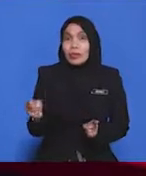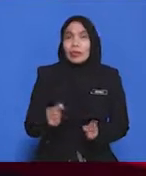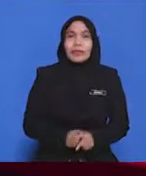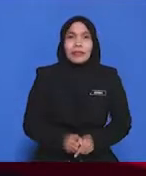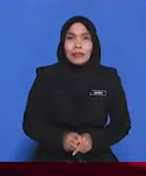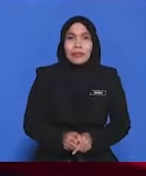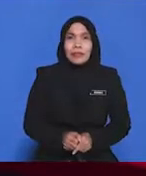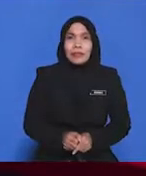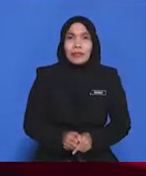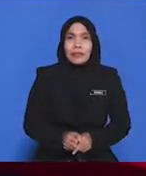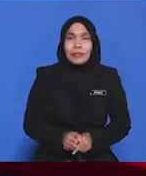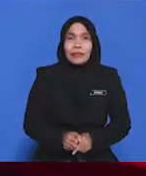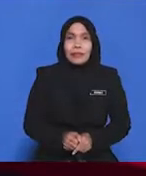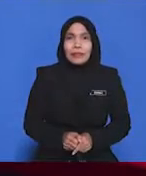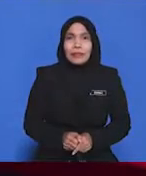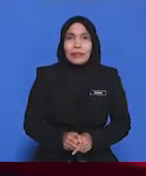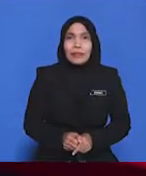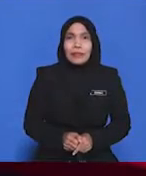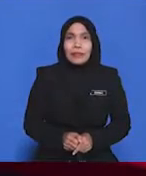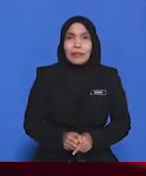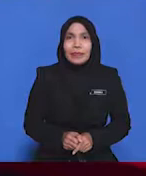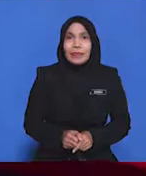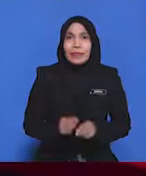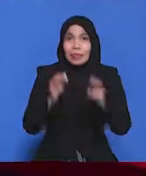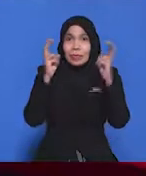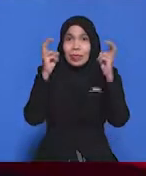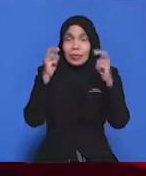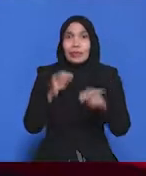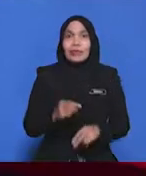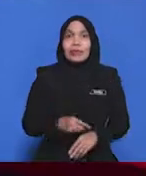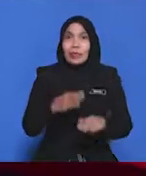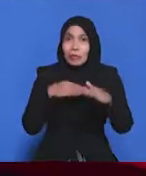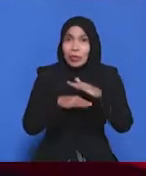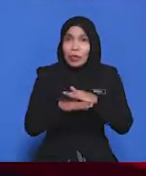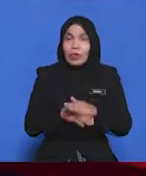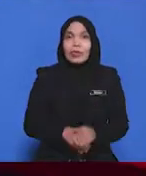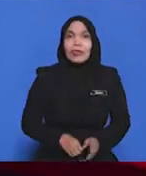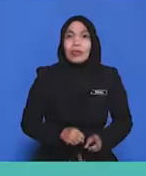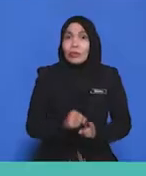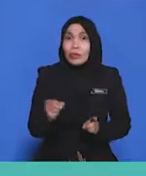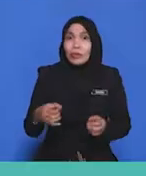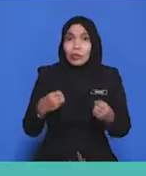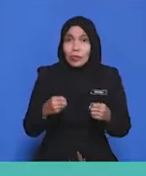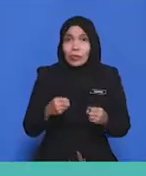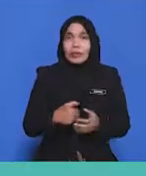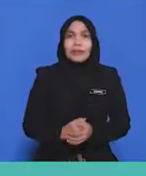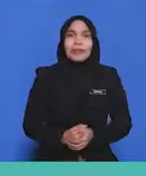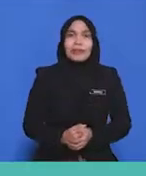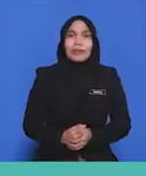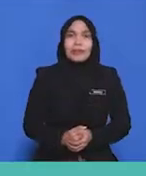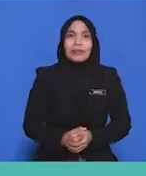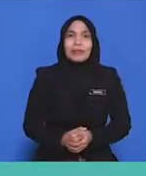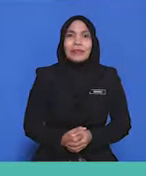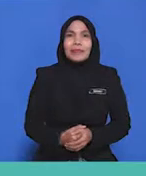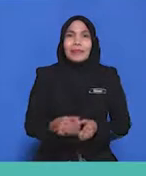dan sosialisasi merupakan subtajuk di bawah tajuk sosiologi sukan.